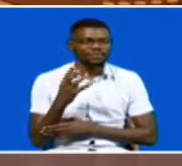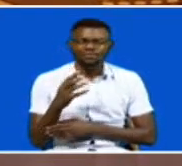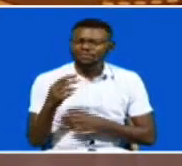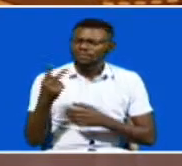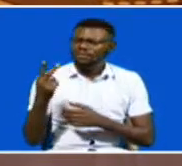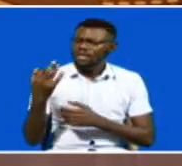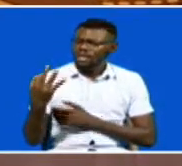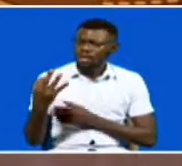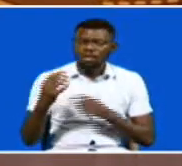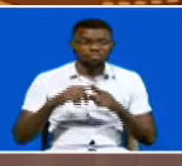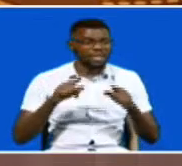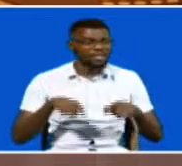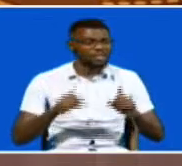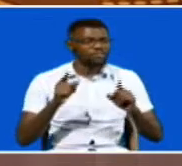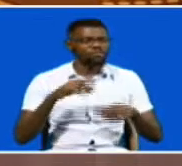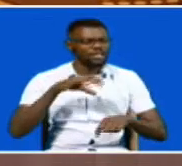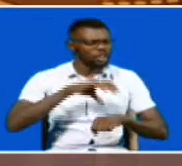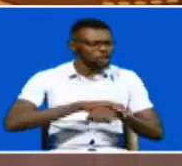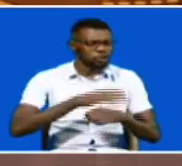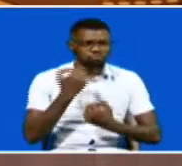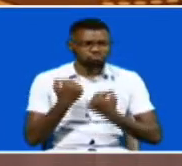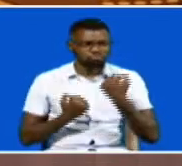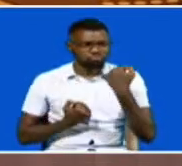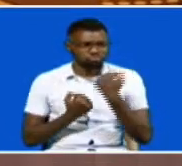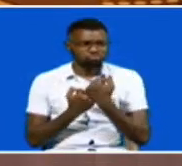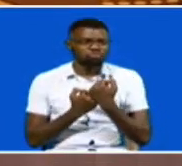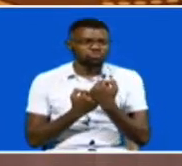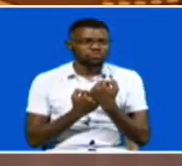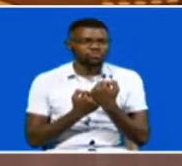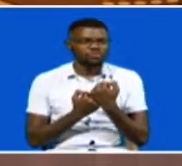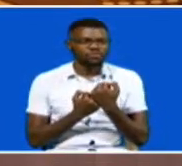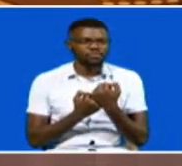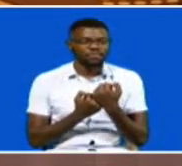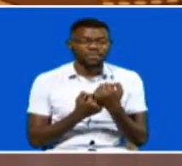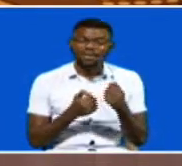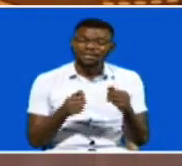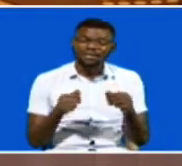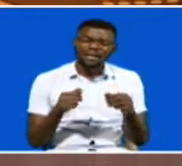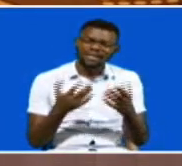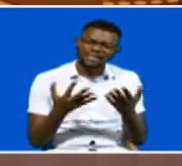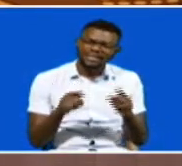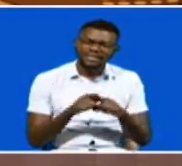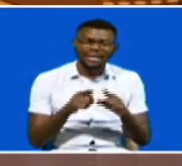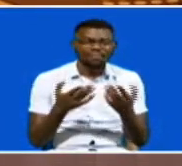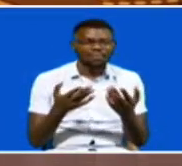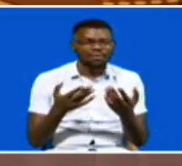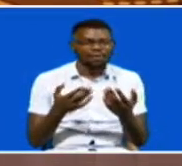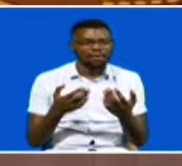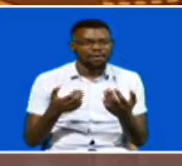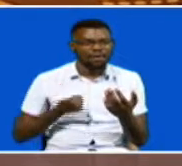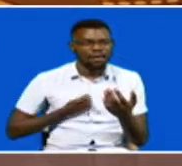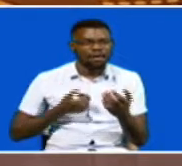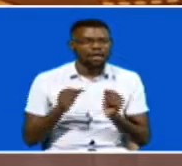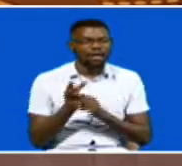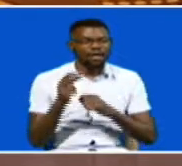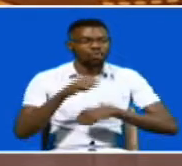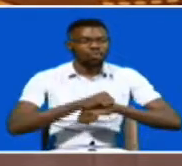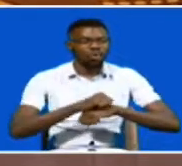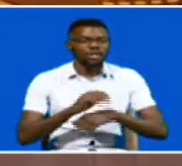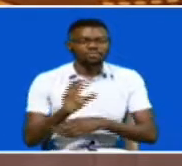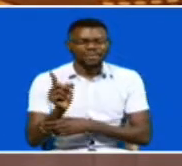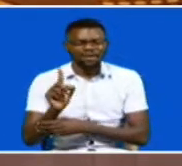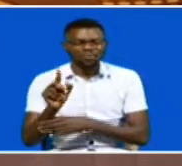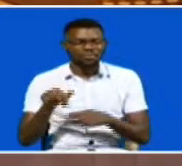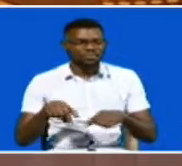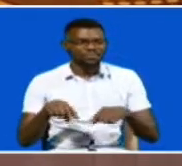alifanikiwa kupata mfadhili ambaye alimlipia karo hadi kidato cha 4 na katika shule ya wasichana ya Pangani hapa Nairobi, ambako